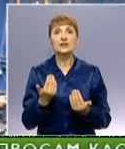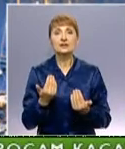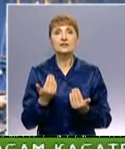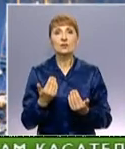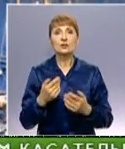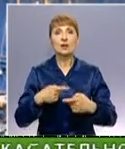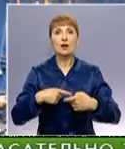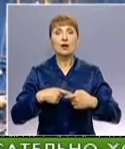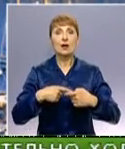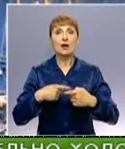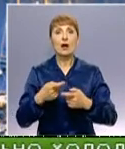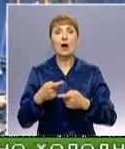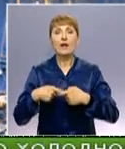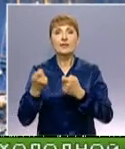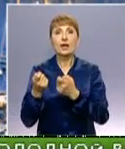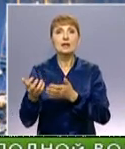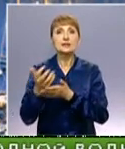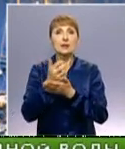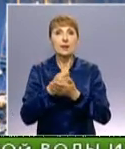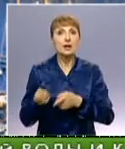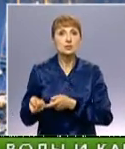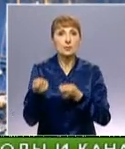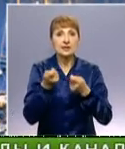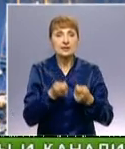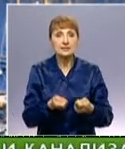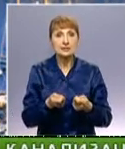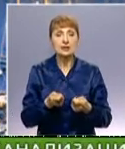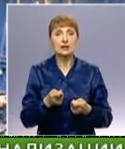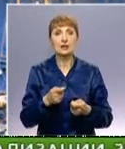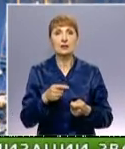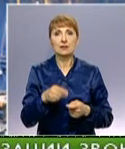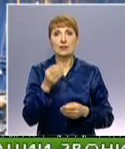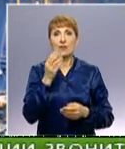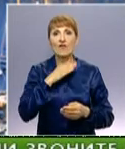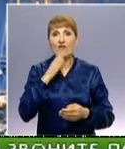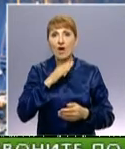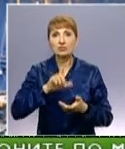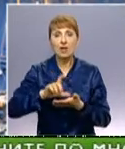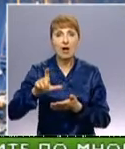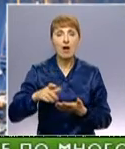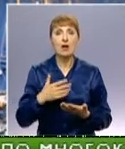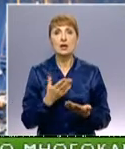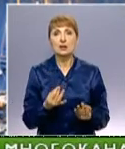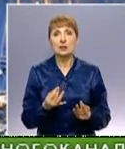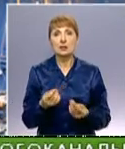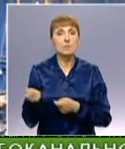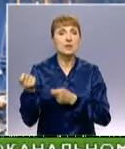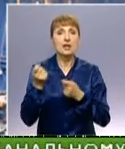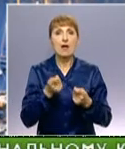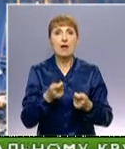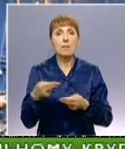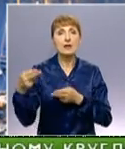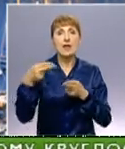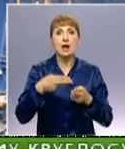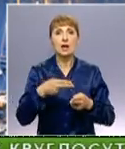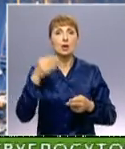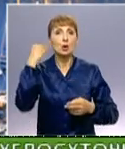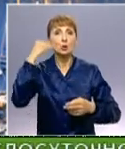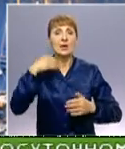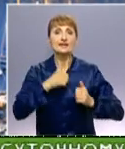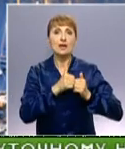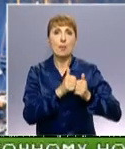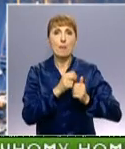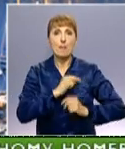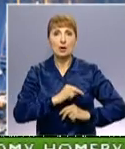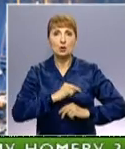отелей собрали, привезли сюда в аэропорт Бодрум, в Милан. И мы ждем, приехал турецкий партнер,